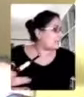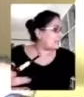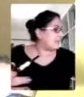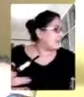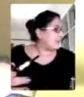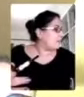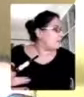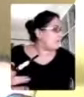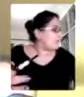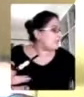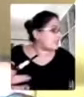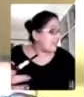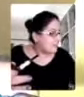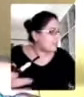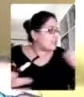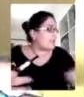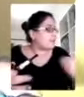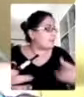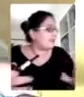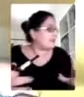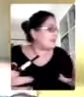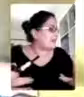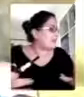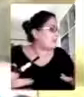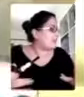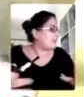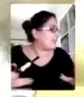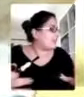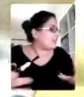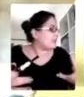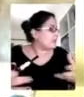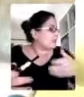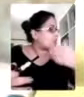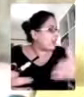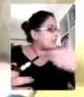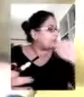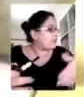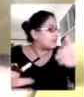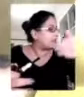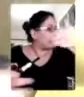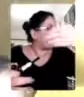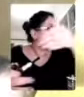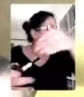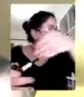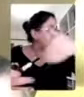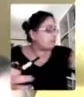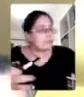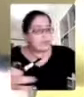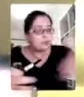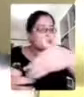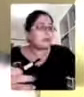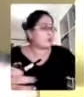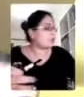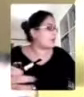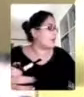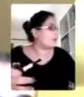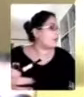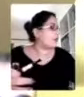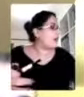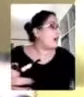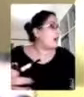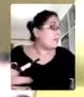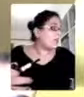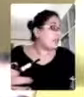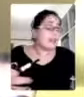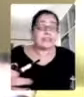hemen belirteyim muhteşem içen pipoları da var elimde. Şahin bu ülkede büyük bir boşluğu